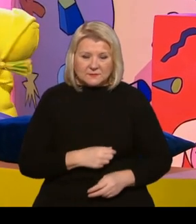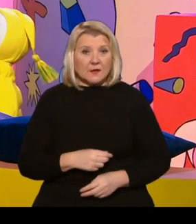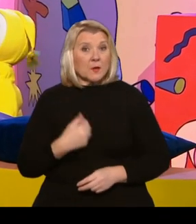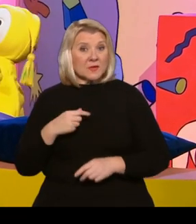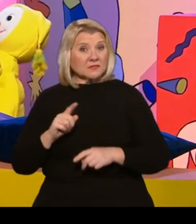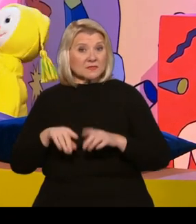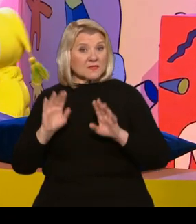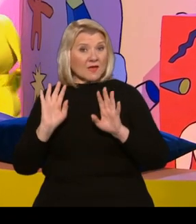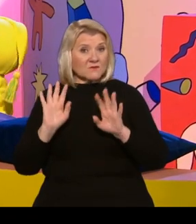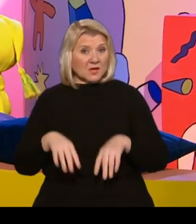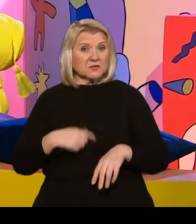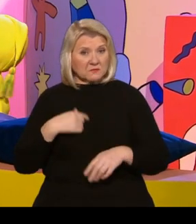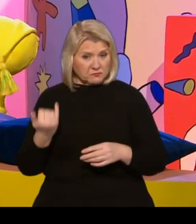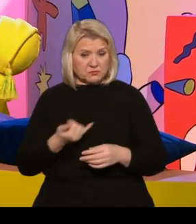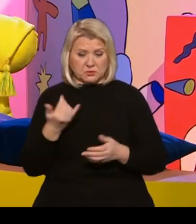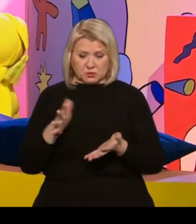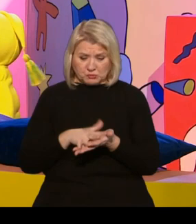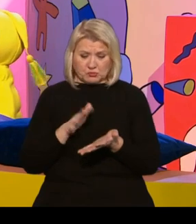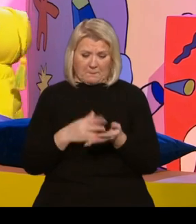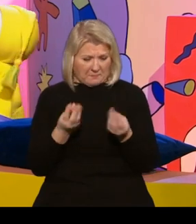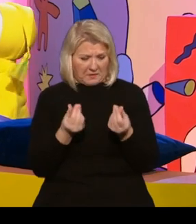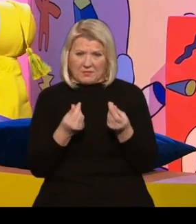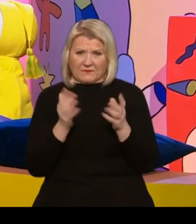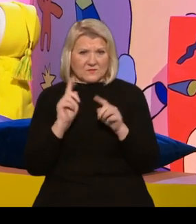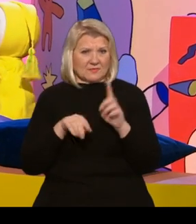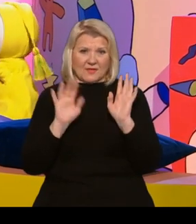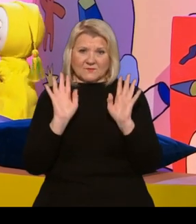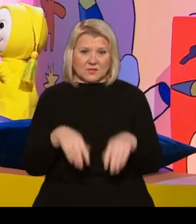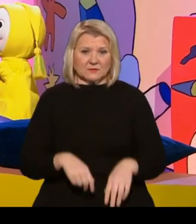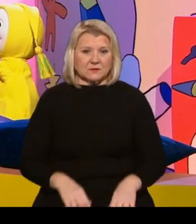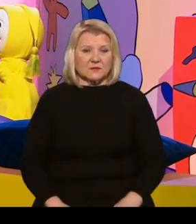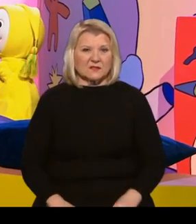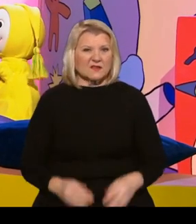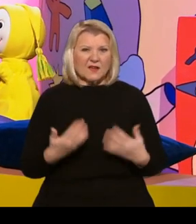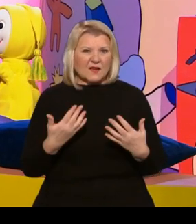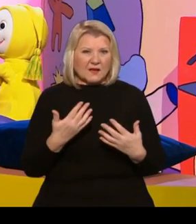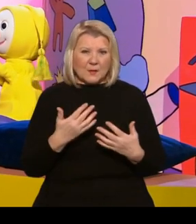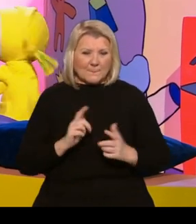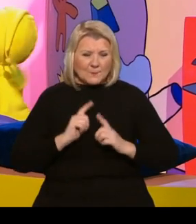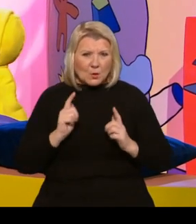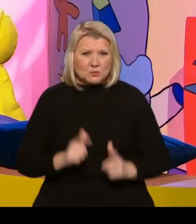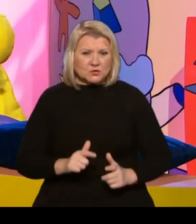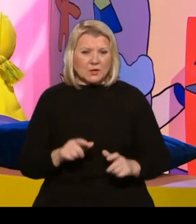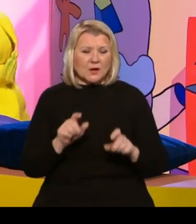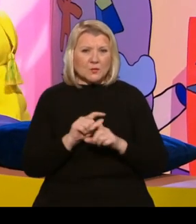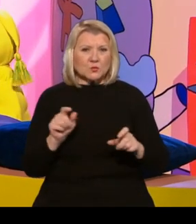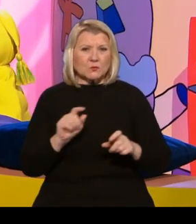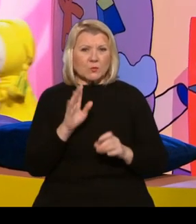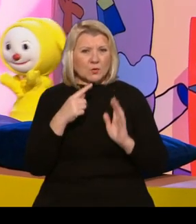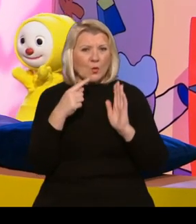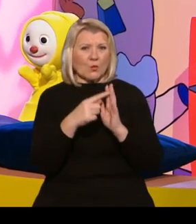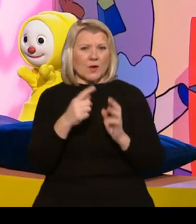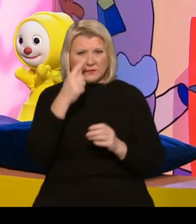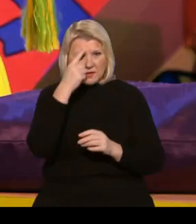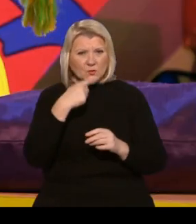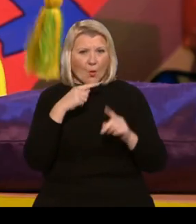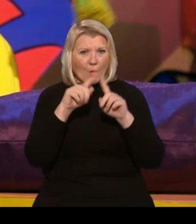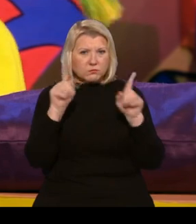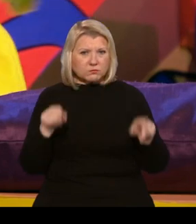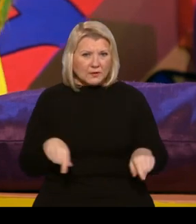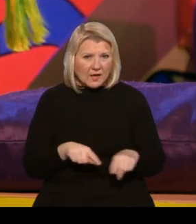se vždycky upatlám. Ale... Františku, budeme si prohlížet obrázky, teď bys je všechny umastil, to nejde.